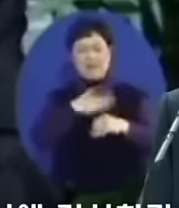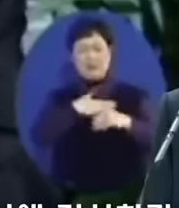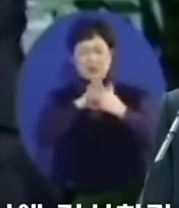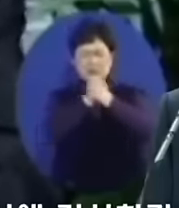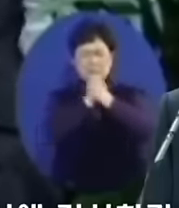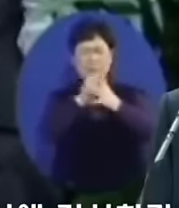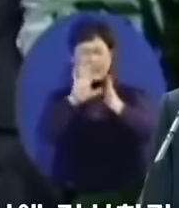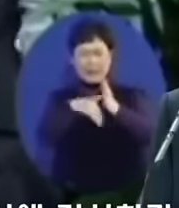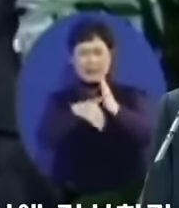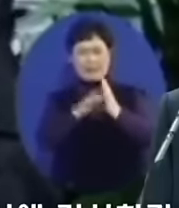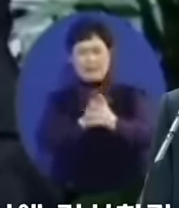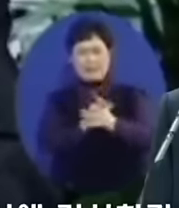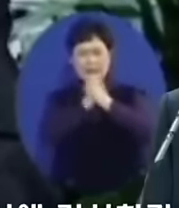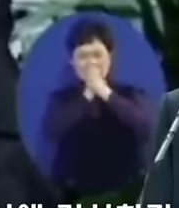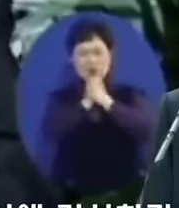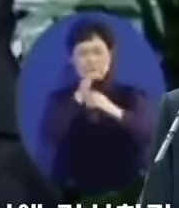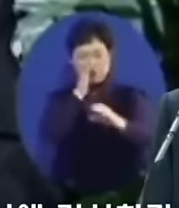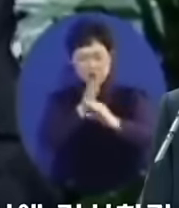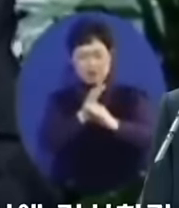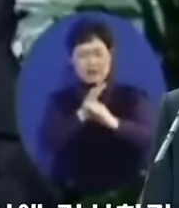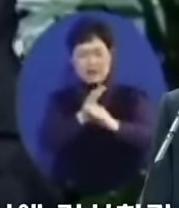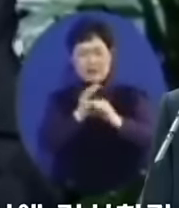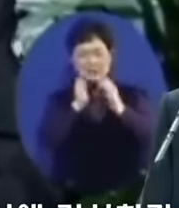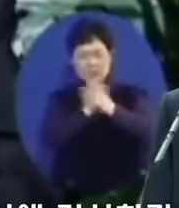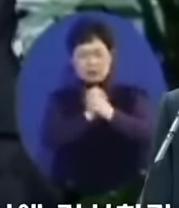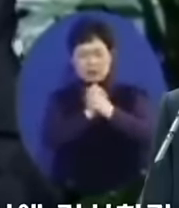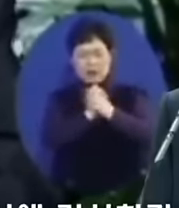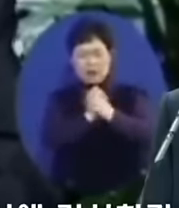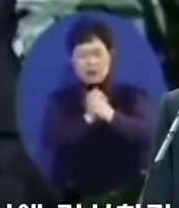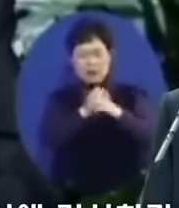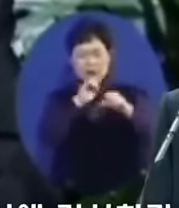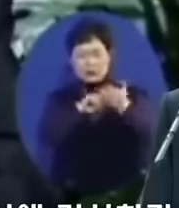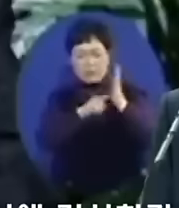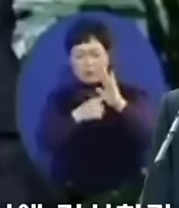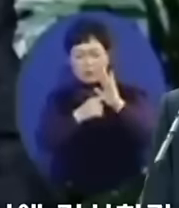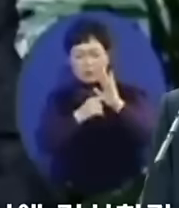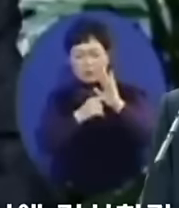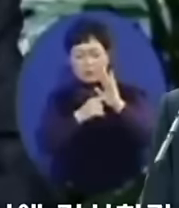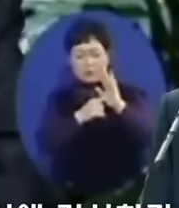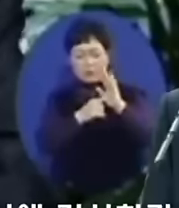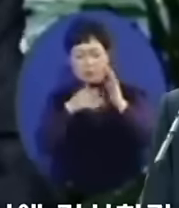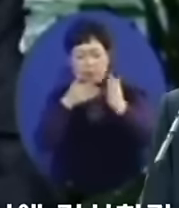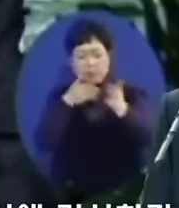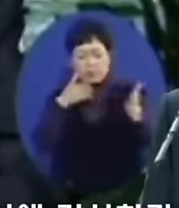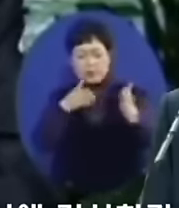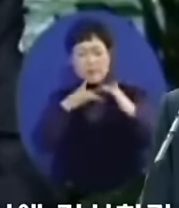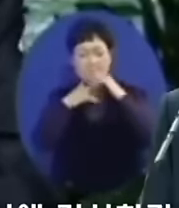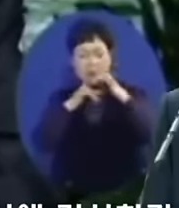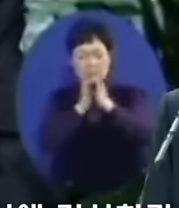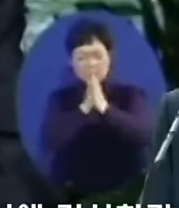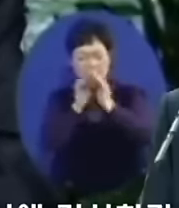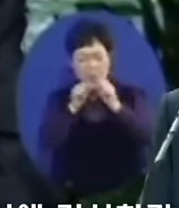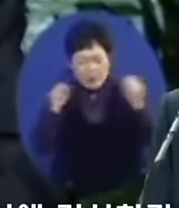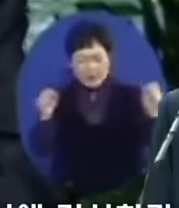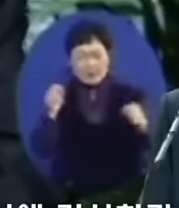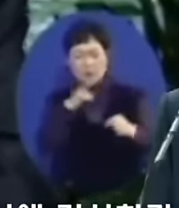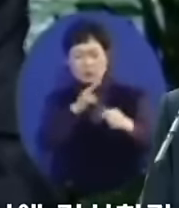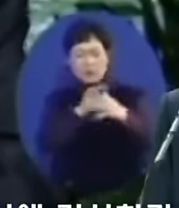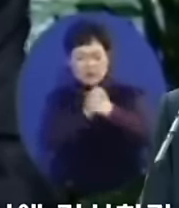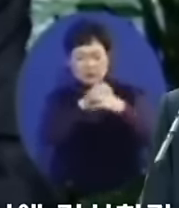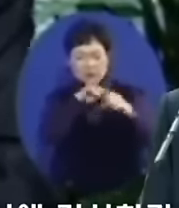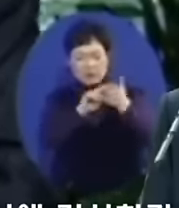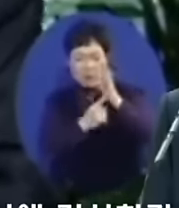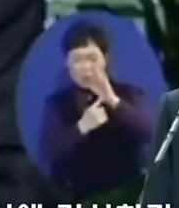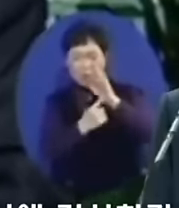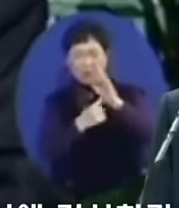때 기도하다가 기도가 제목이 사라지면 방언으로 기도합니다. 방언으로 한참 기도하다가 또 기도 제목이